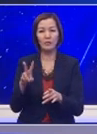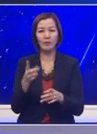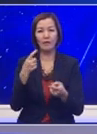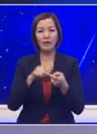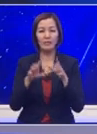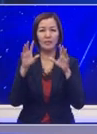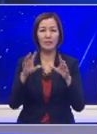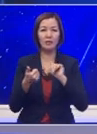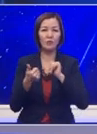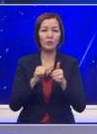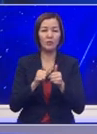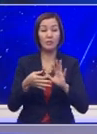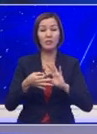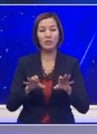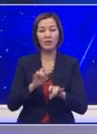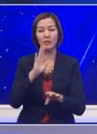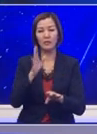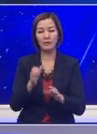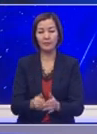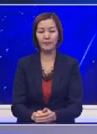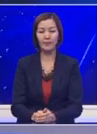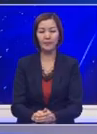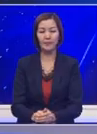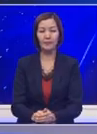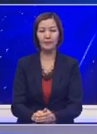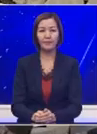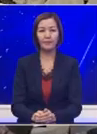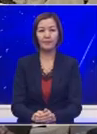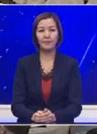қатысты заңдағы өзгерістер келесі сюжетте.